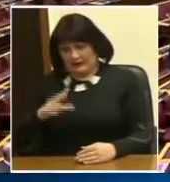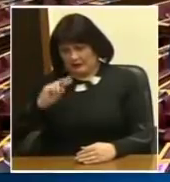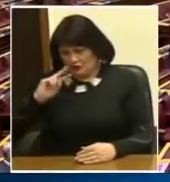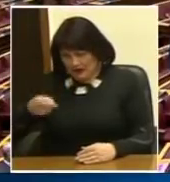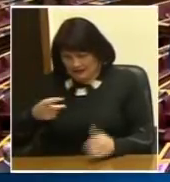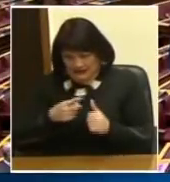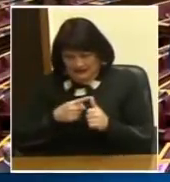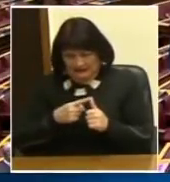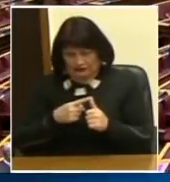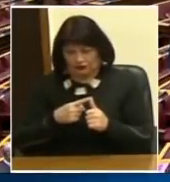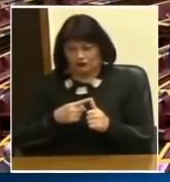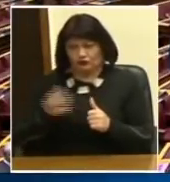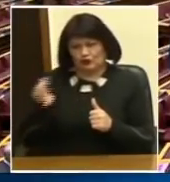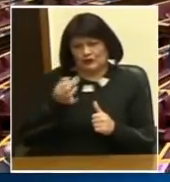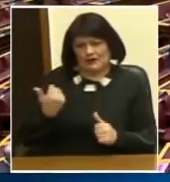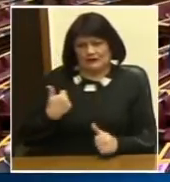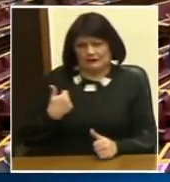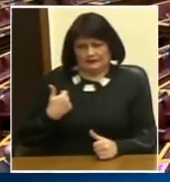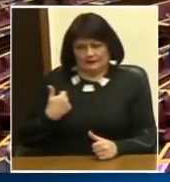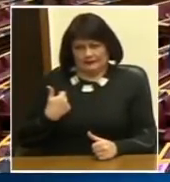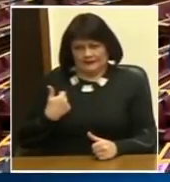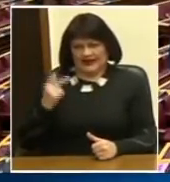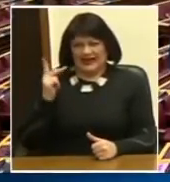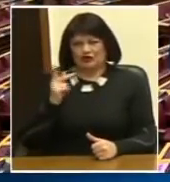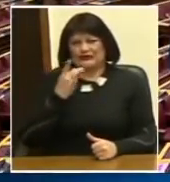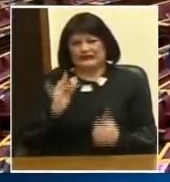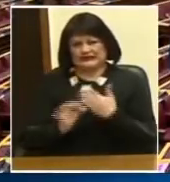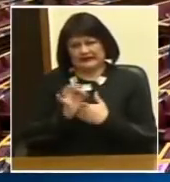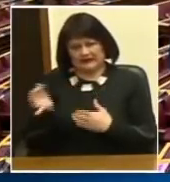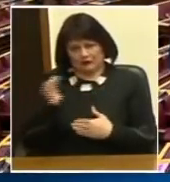από αυτά που αναφέρθηκε ο κύριος Καρακώστας.